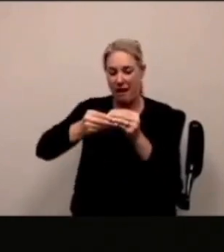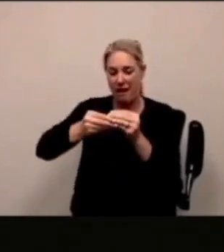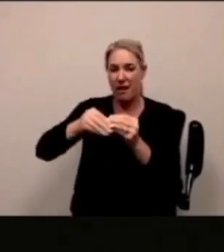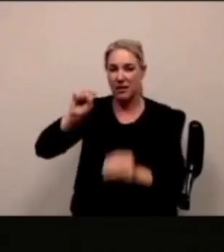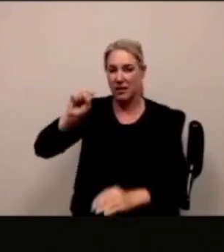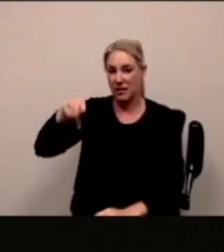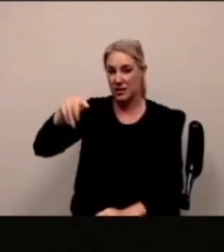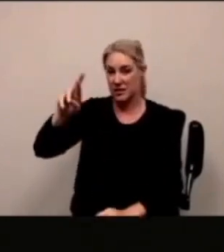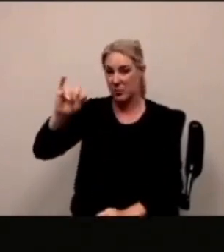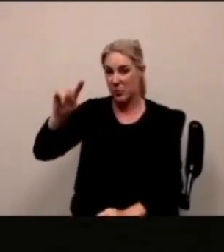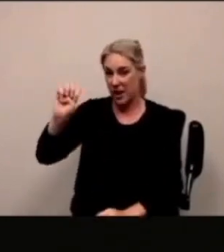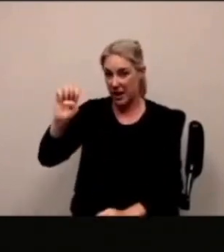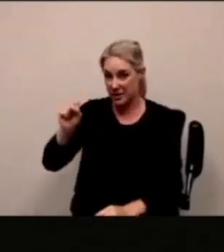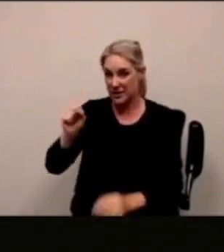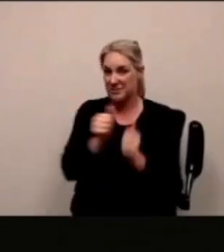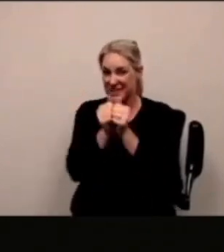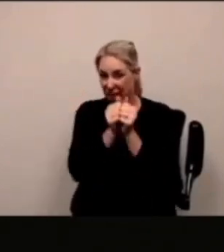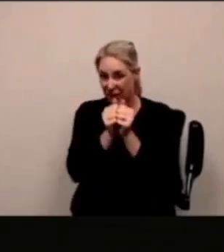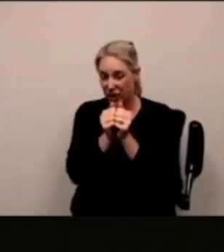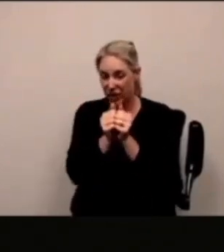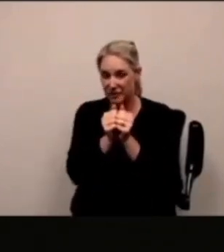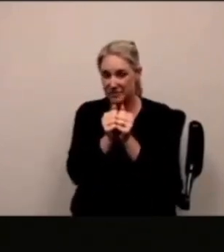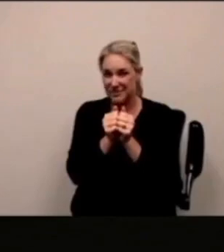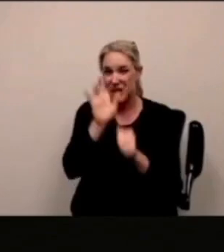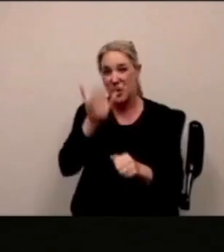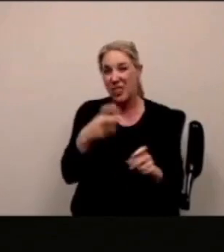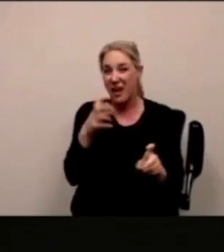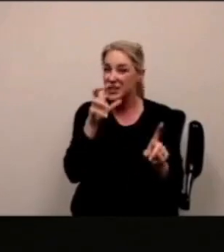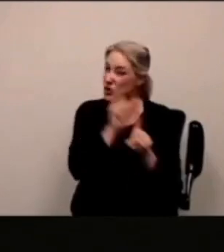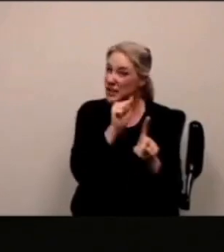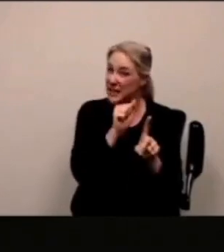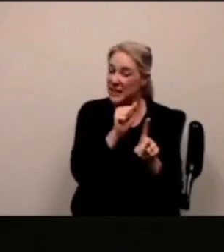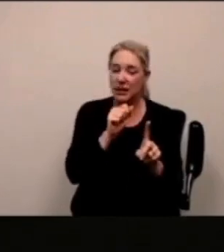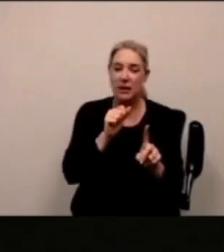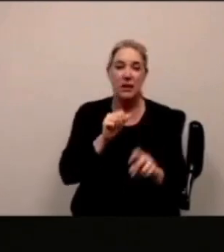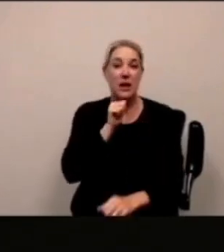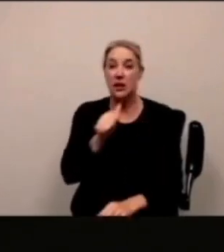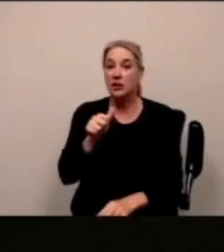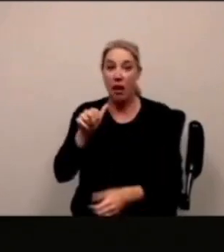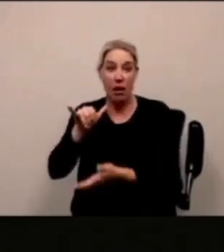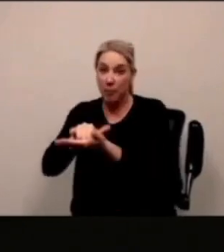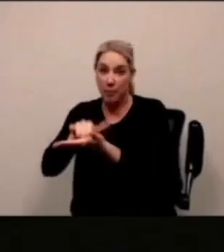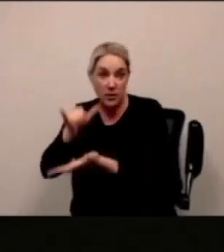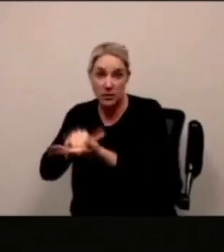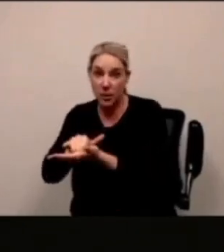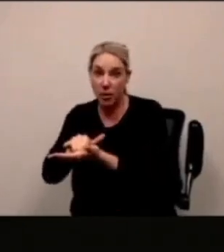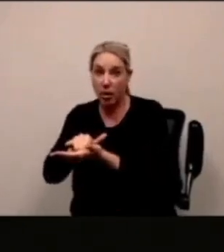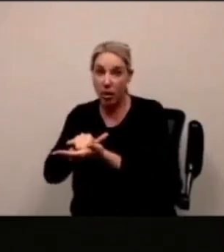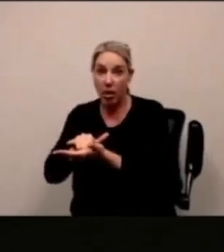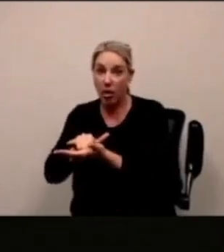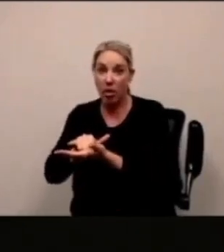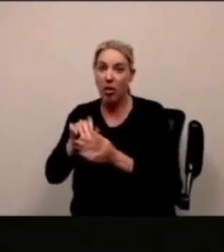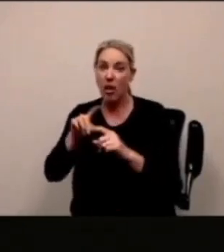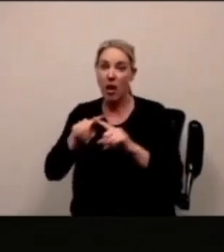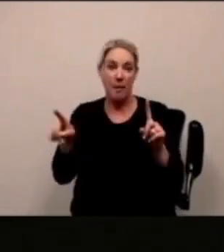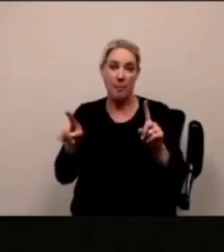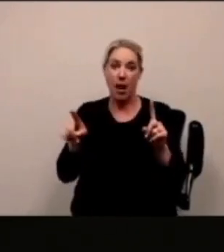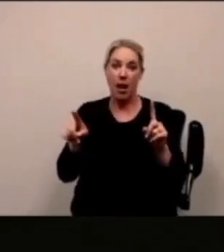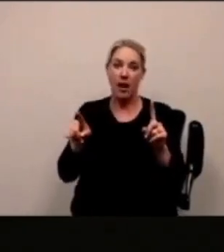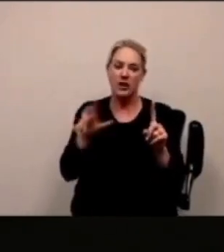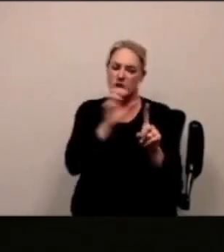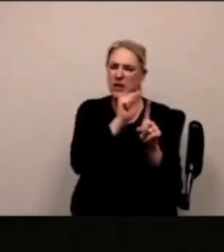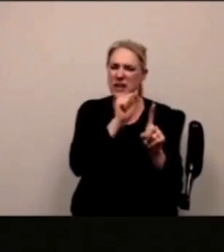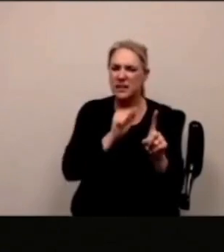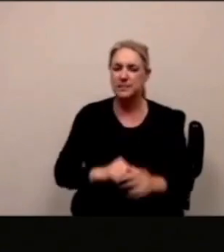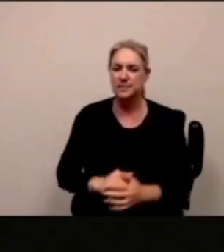が固定していてどちらの方の部分があと動くかというところはちょっと決めた上でやらなければ